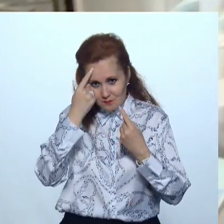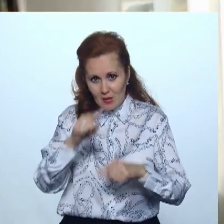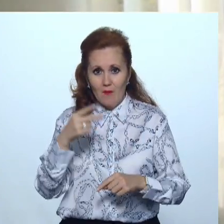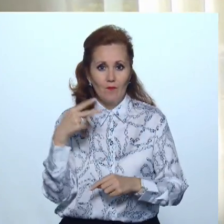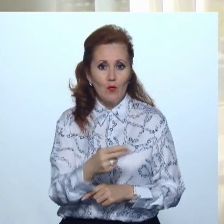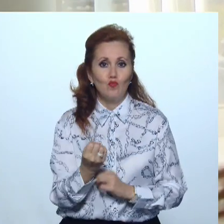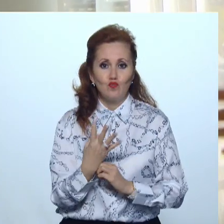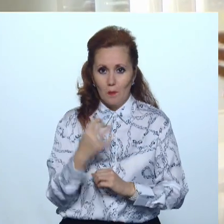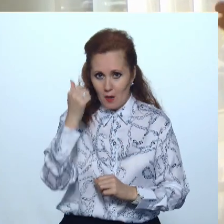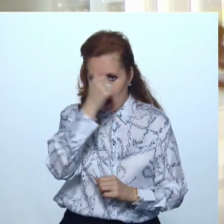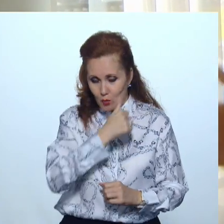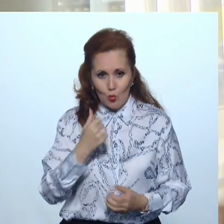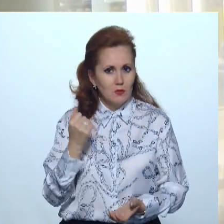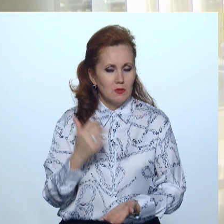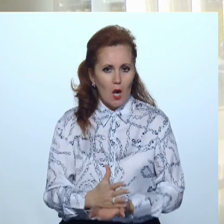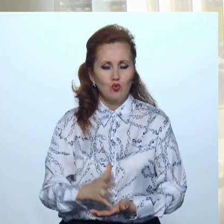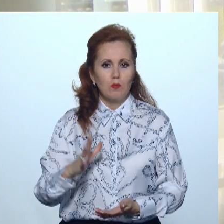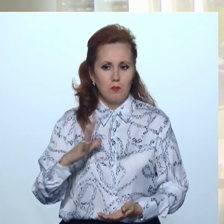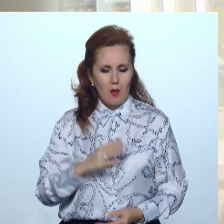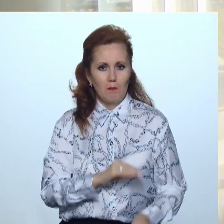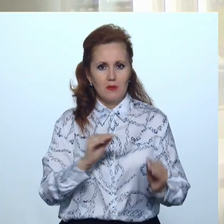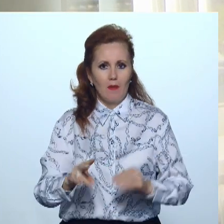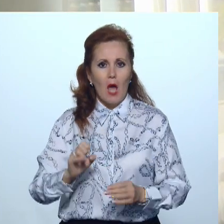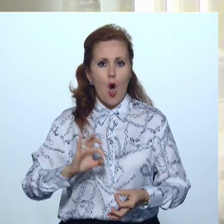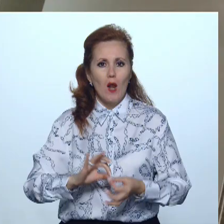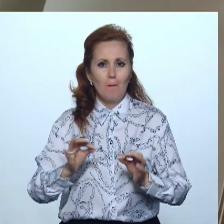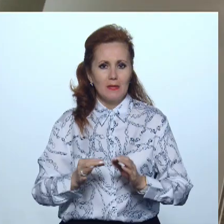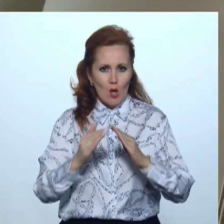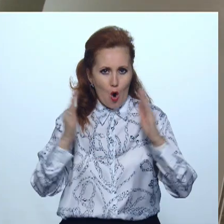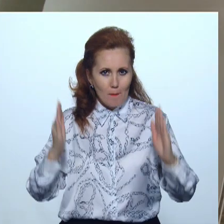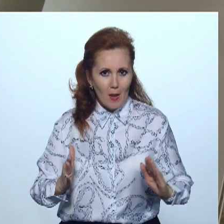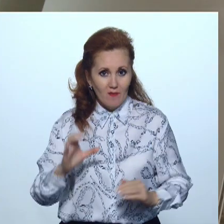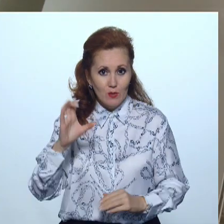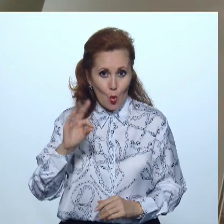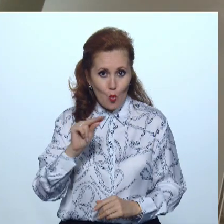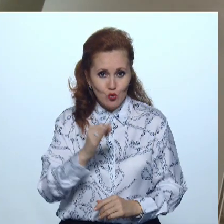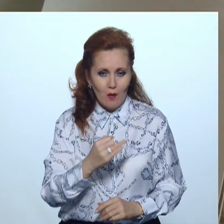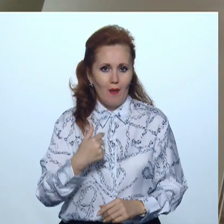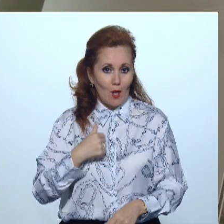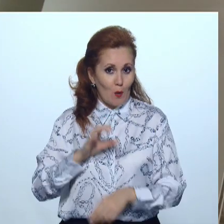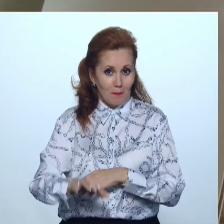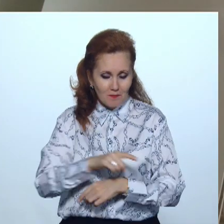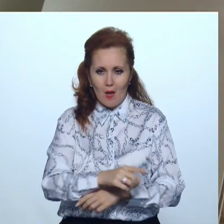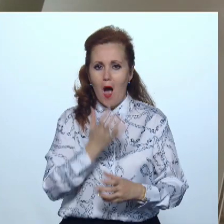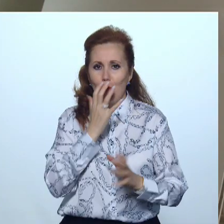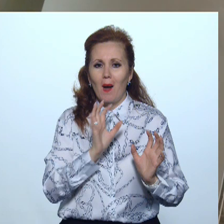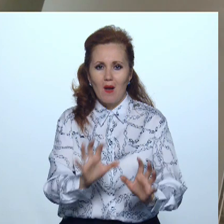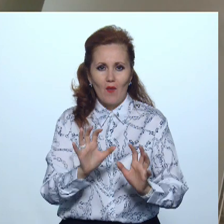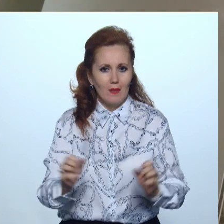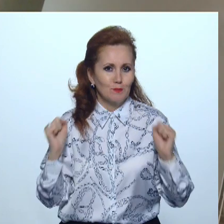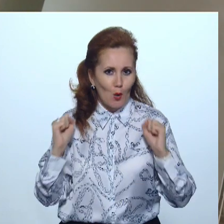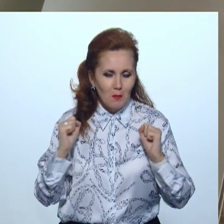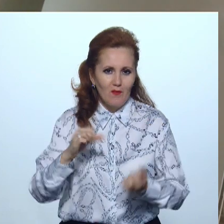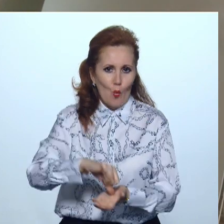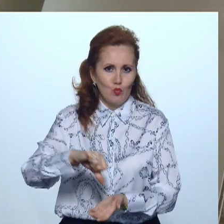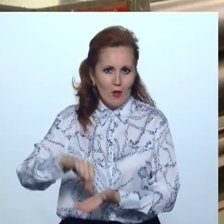году и сразу было поставлено на олимпийские объекты в Сочи. И наша продукция, собственно, обогревала спортсменов и участников